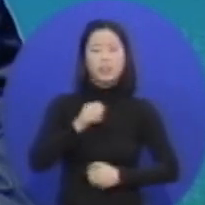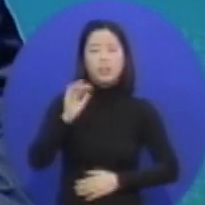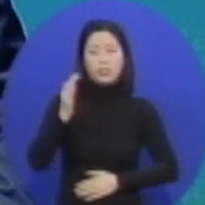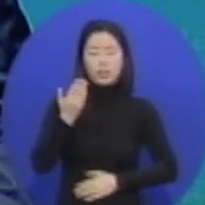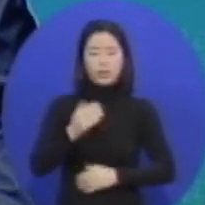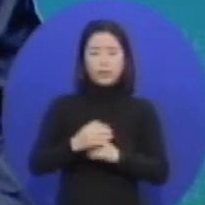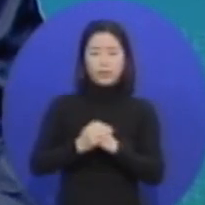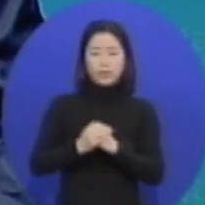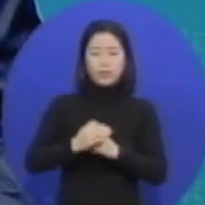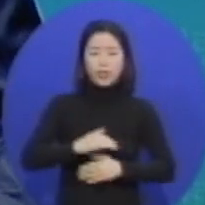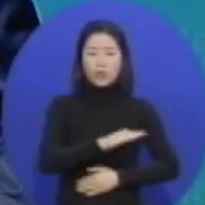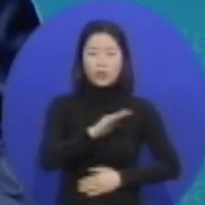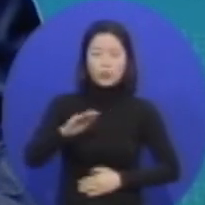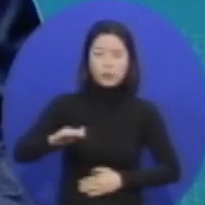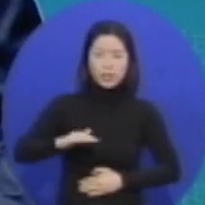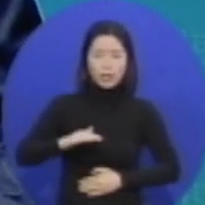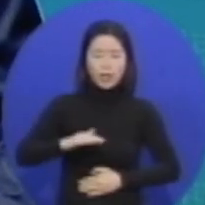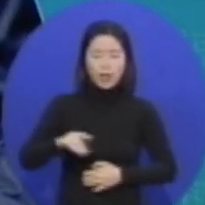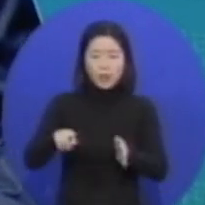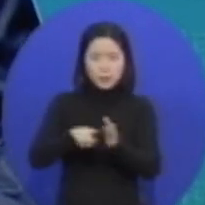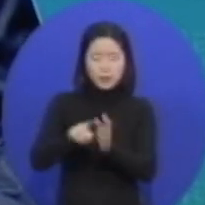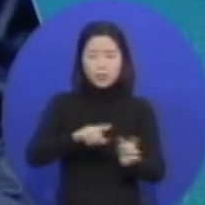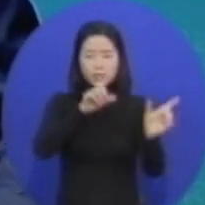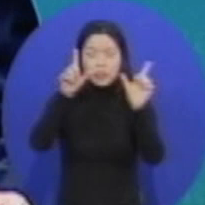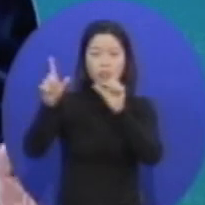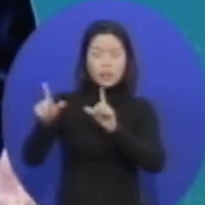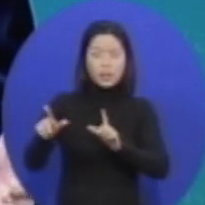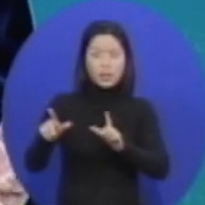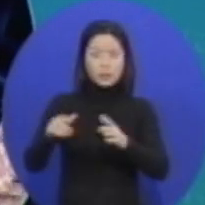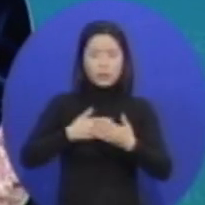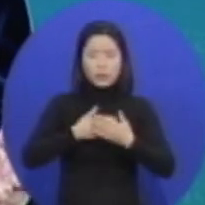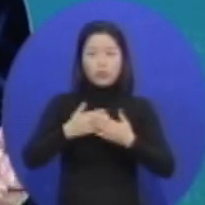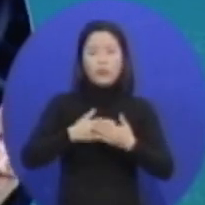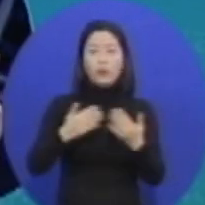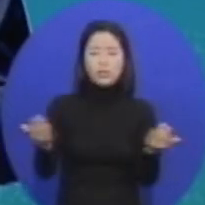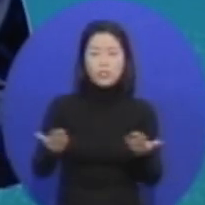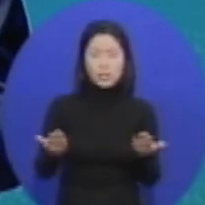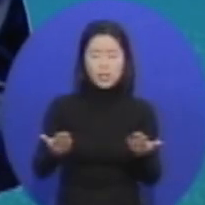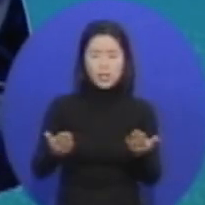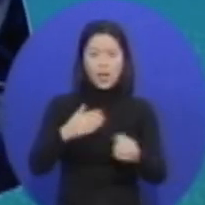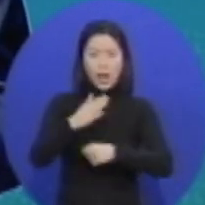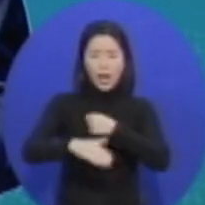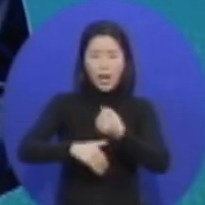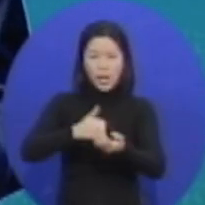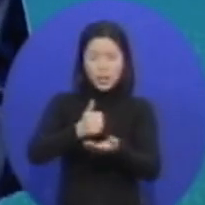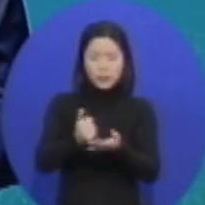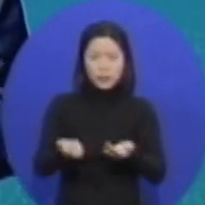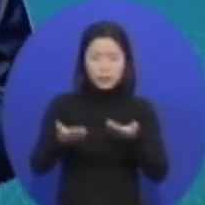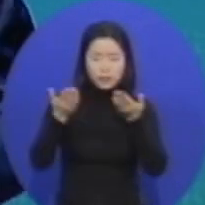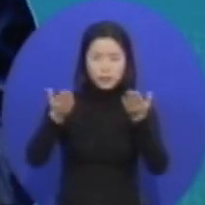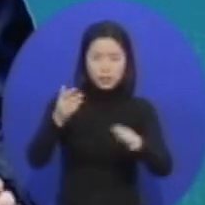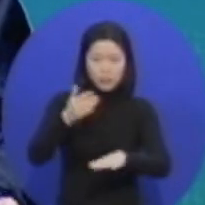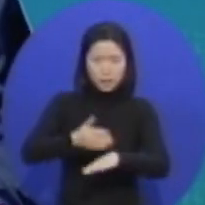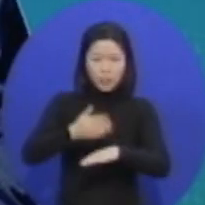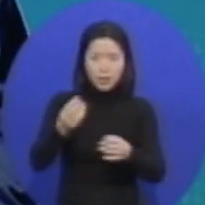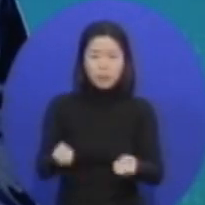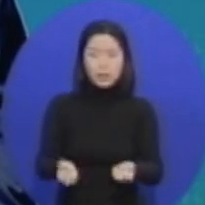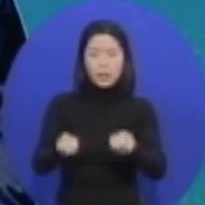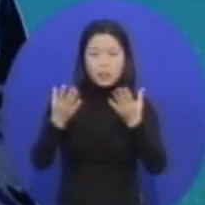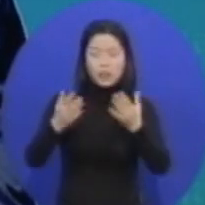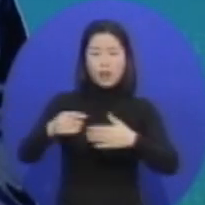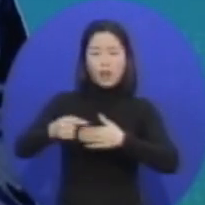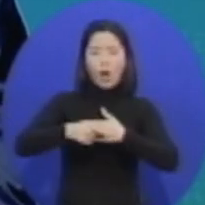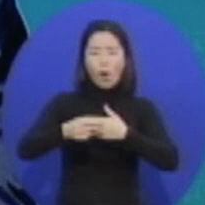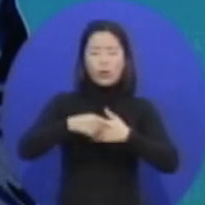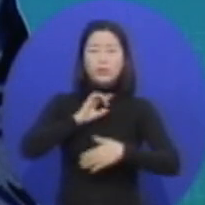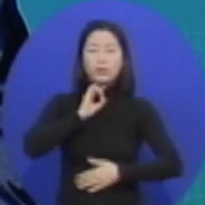우리가 신앙 생활하면서 가장 두려운 일이 하나님께 드리는 이 감사 절기가 형식적 이게 된다는 겁니다